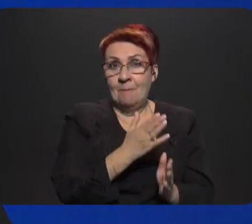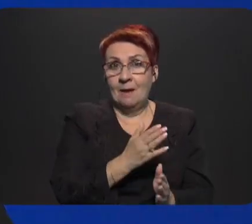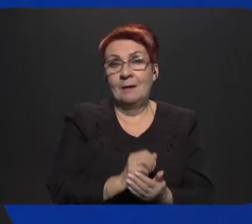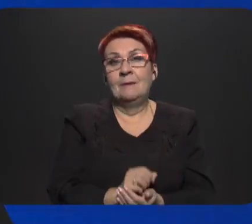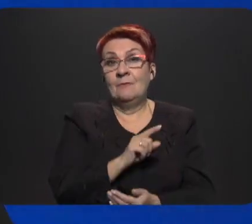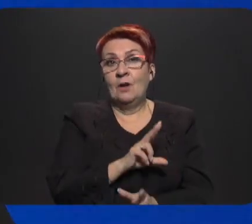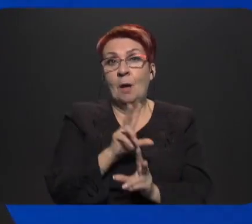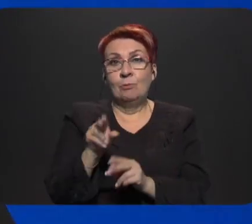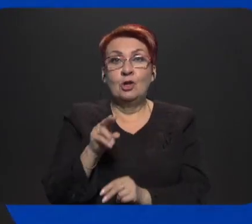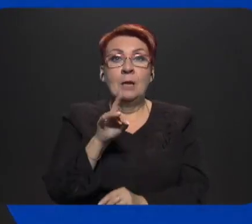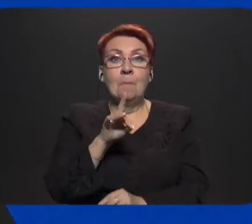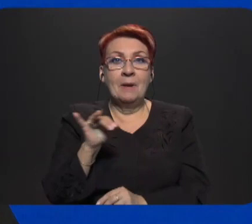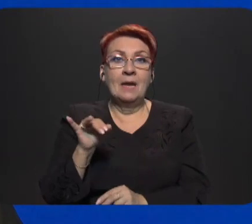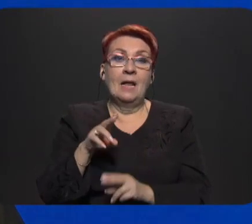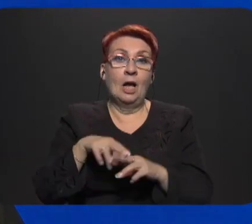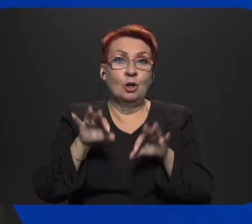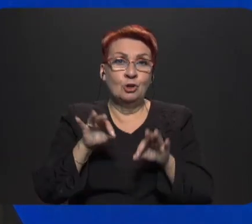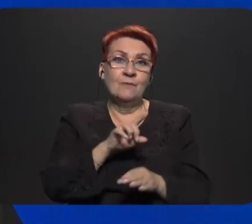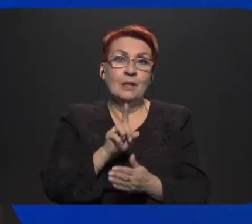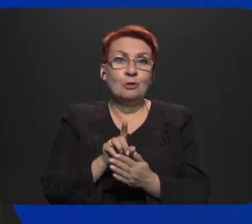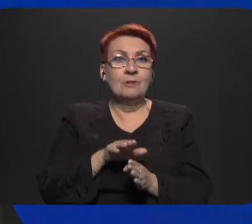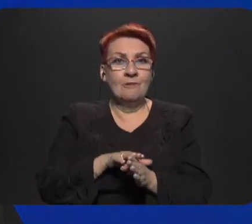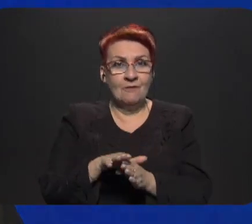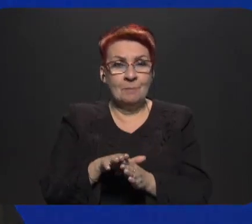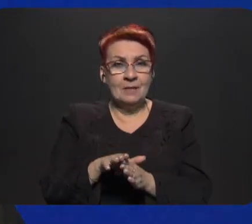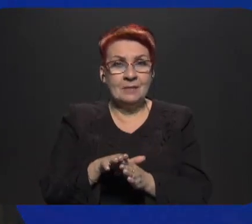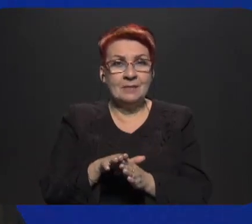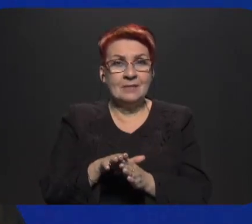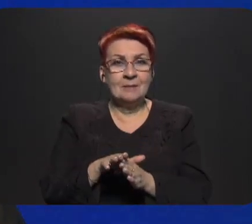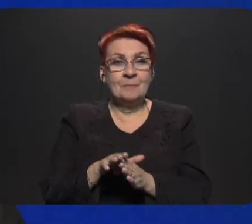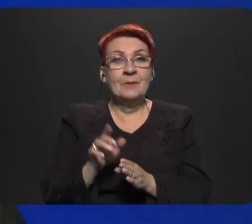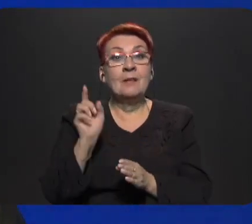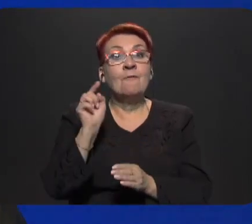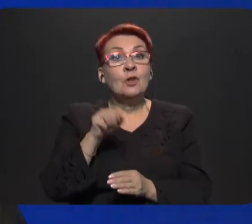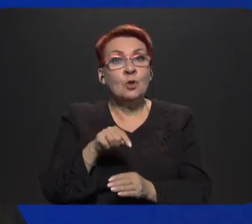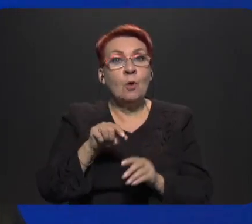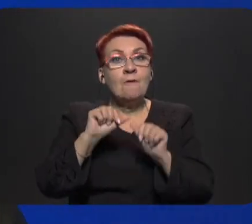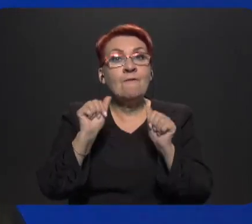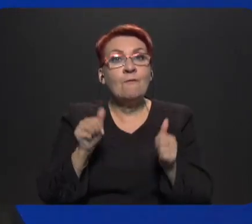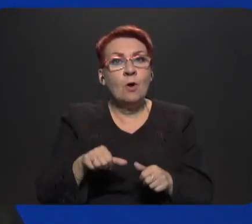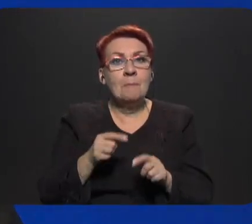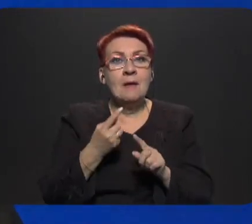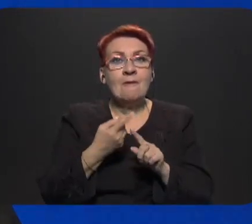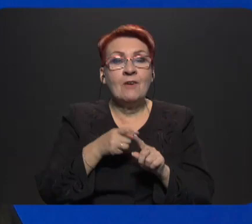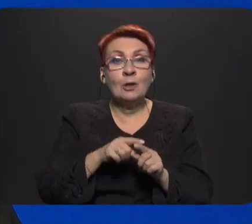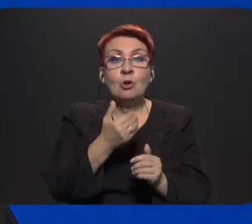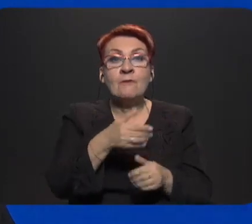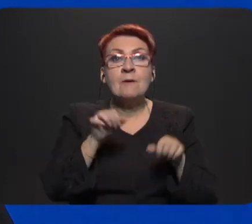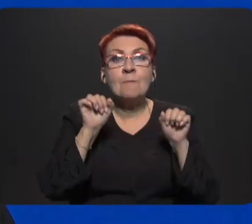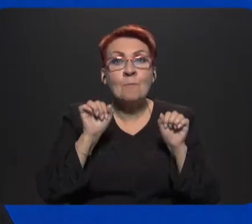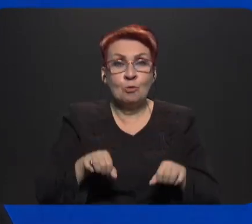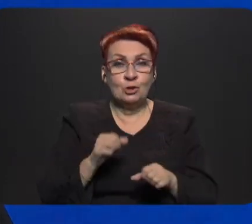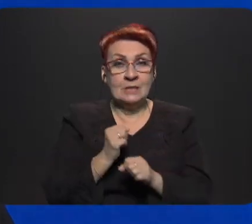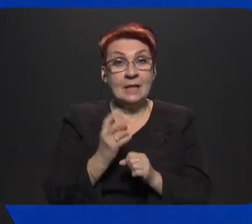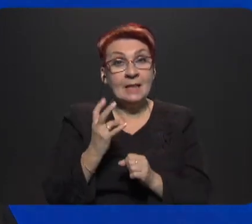при крещении, выполнить в той форме, в которой он может это сделать